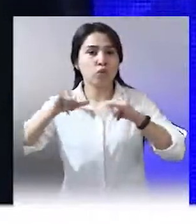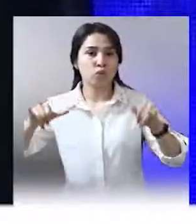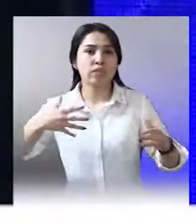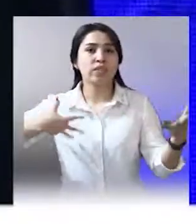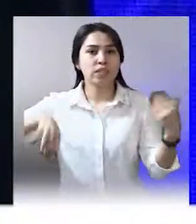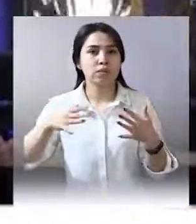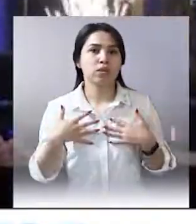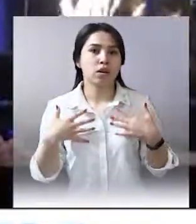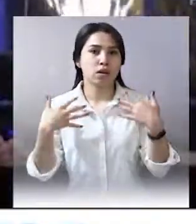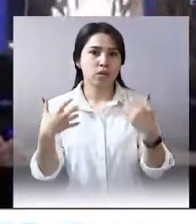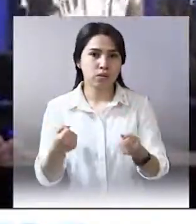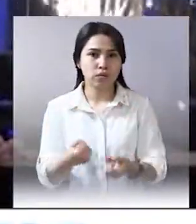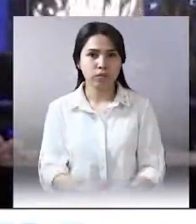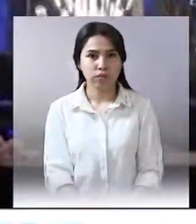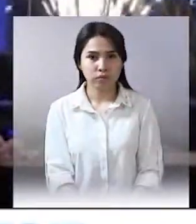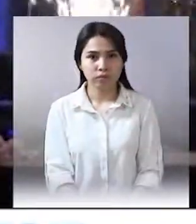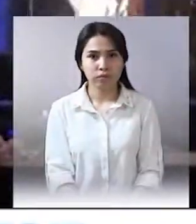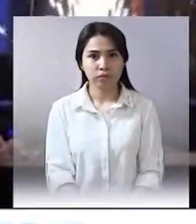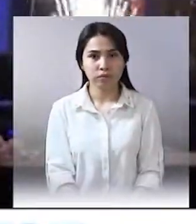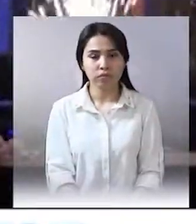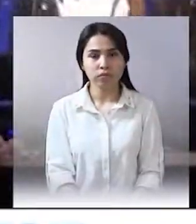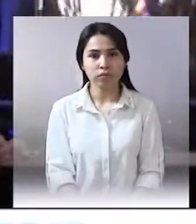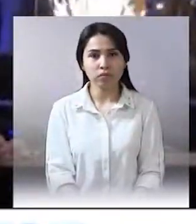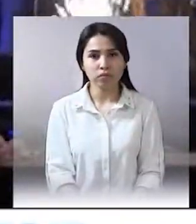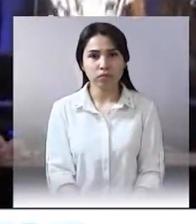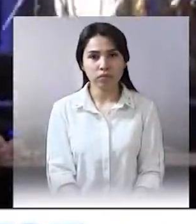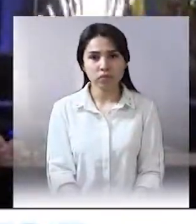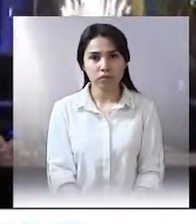Всем здоровья. Элеонора Бухонова, Санатар Албек, 77 News.